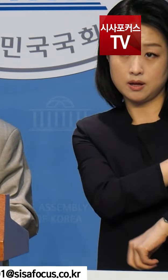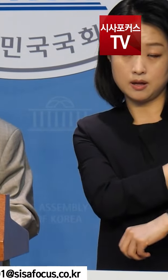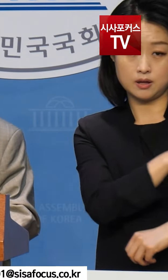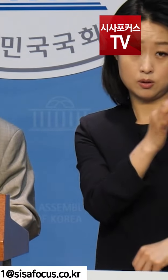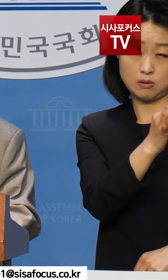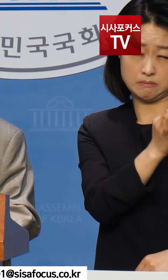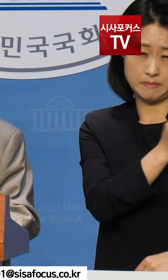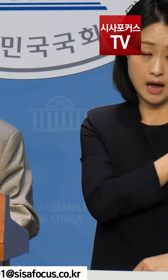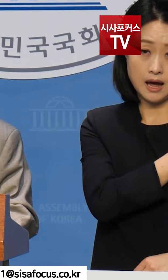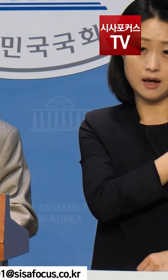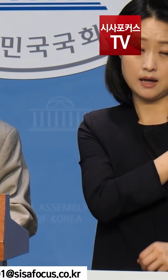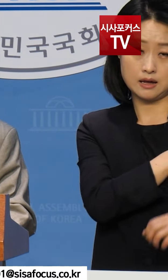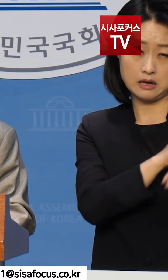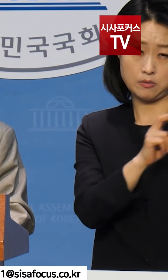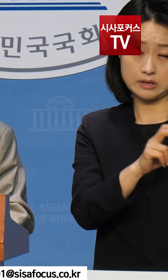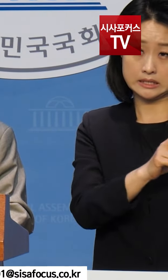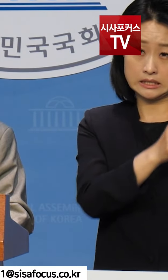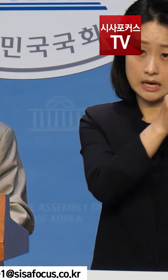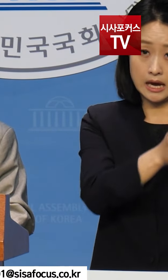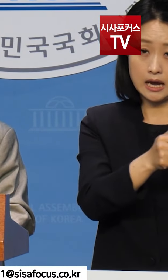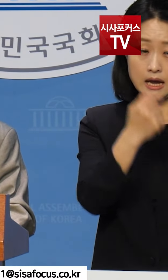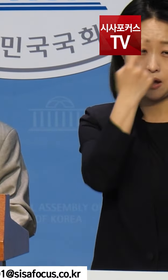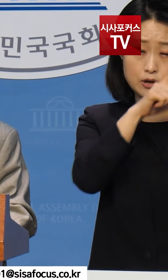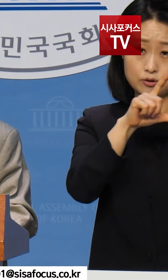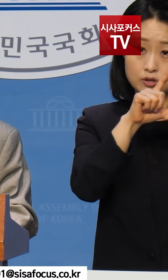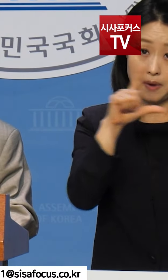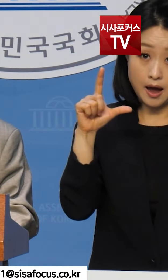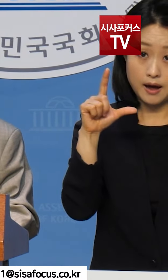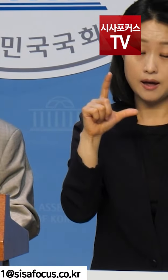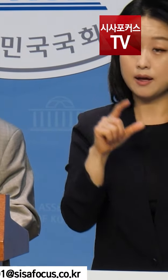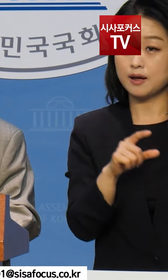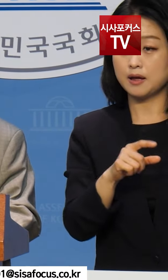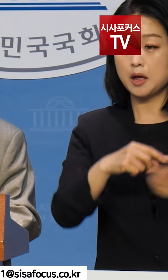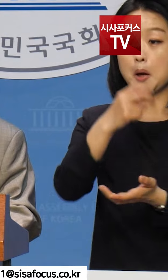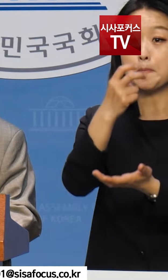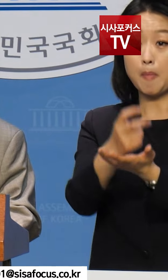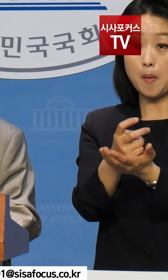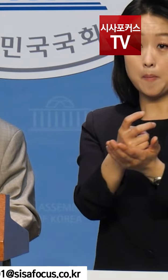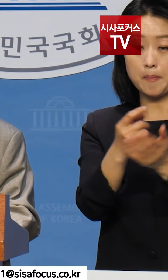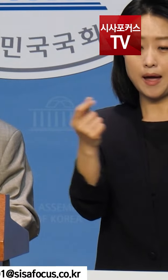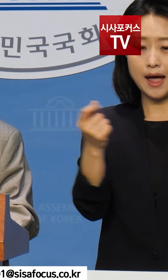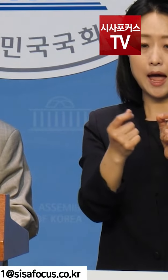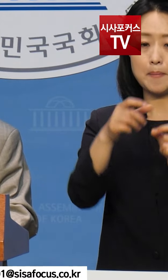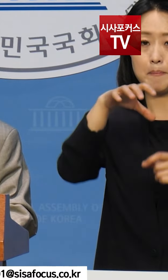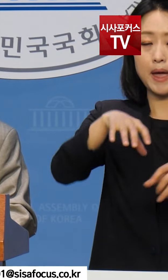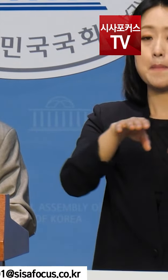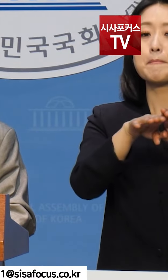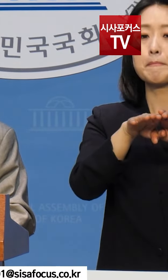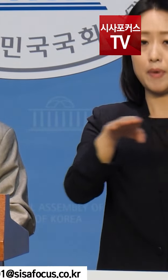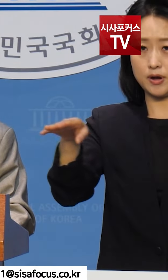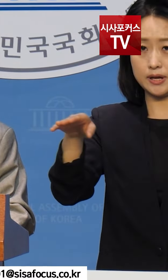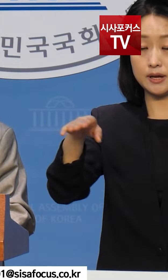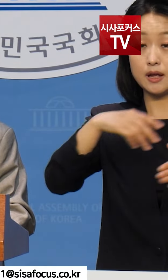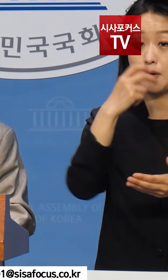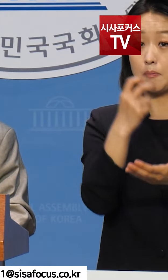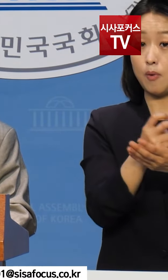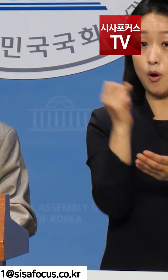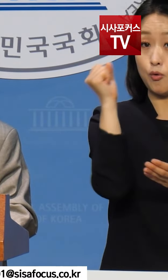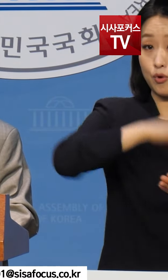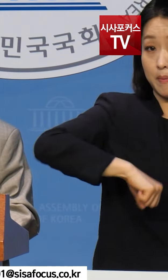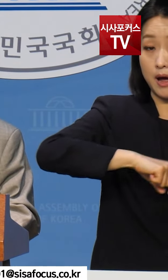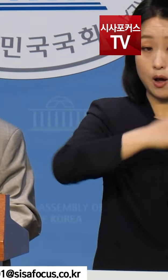많은 경제인이나 유명한 인물도 법 앞에 평등해서 법을 위반한